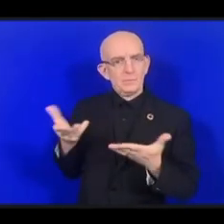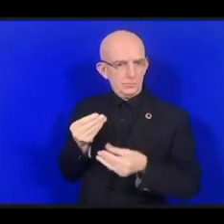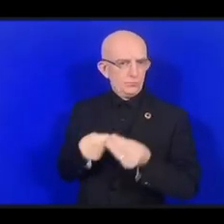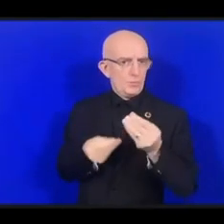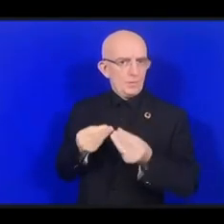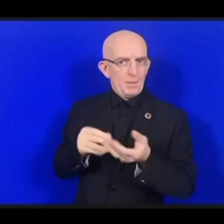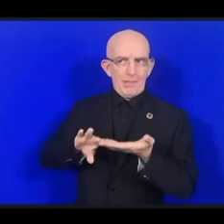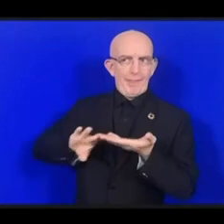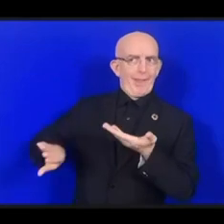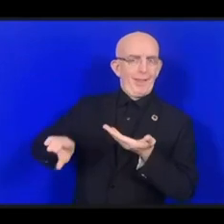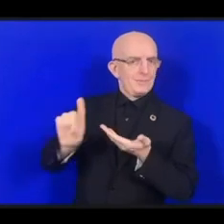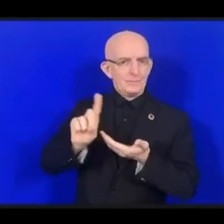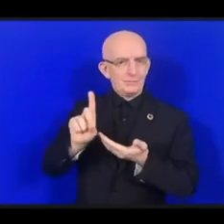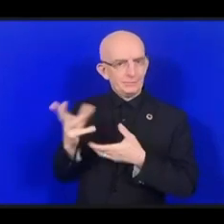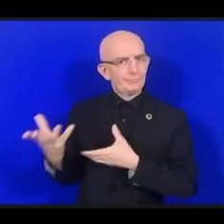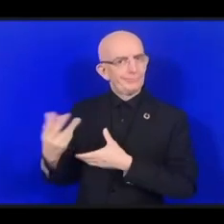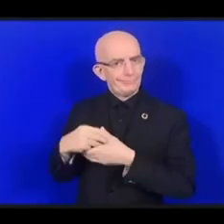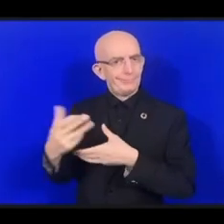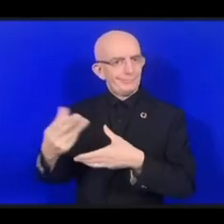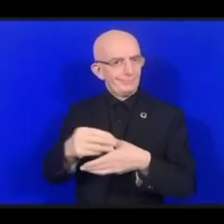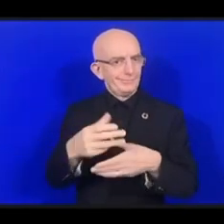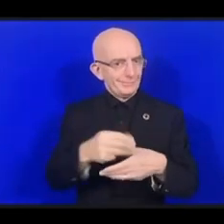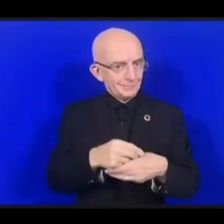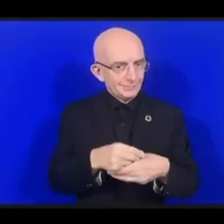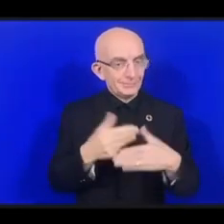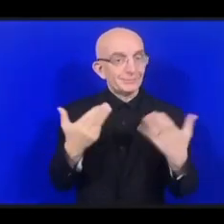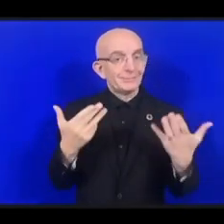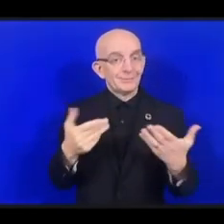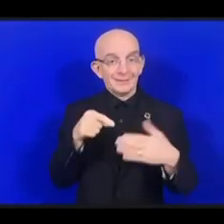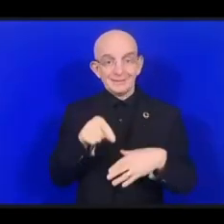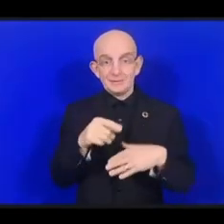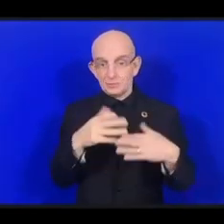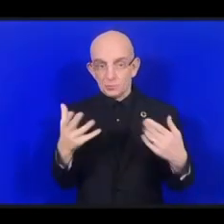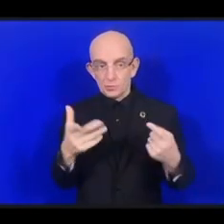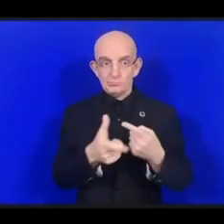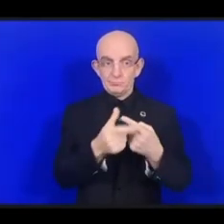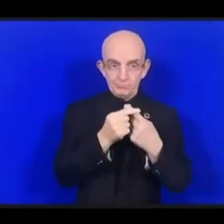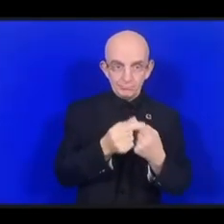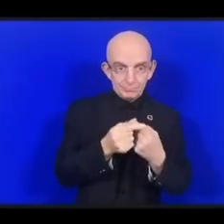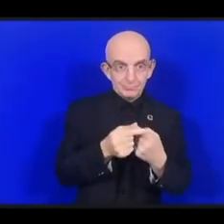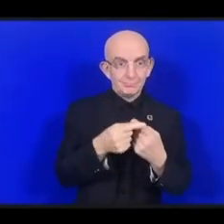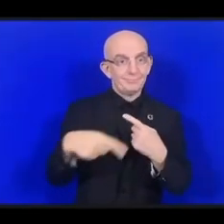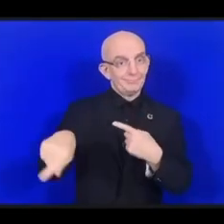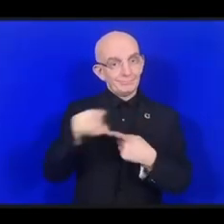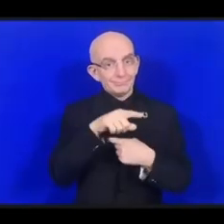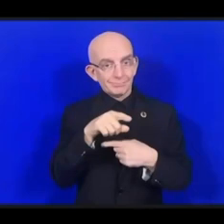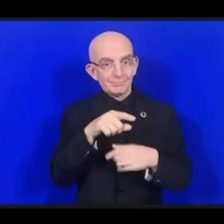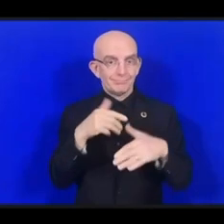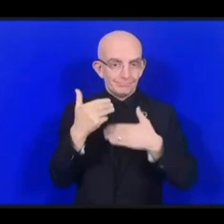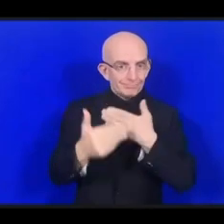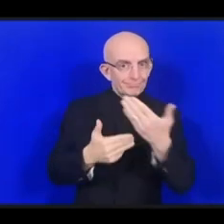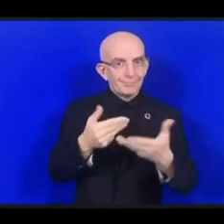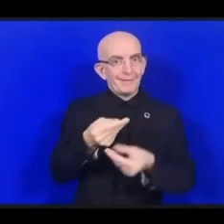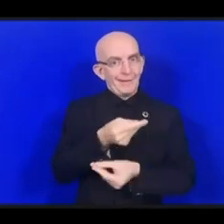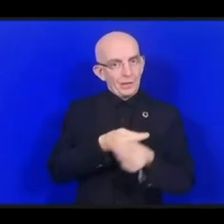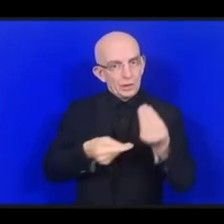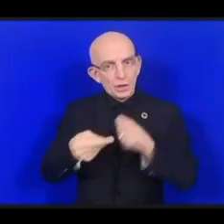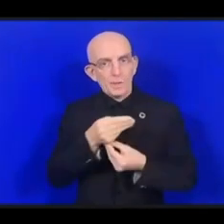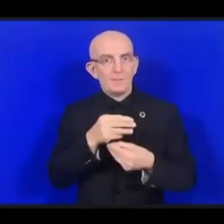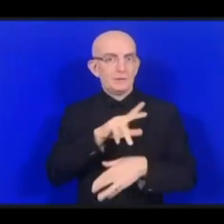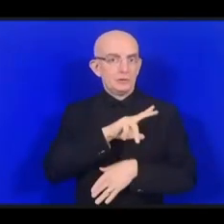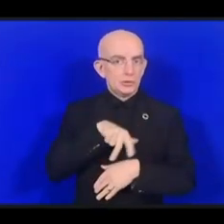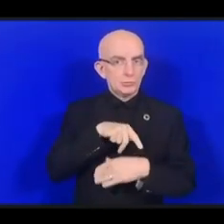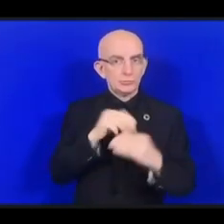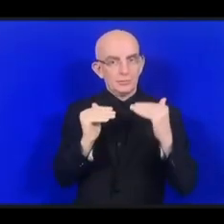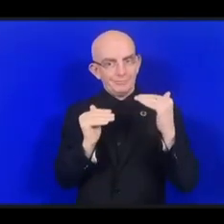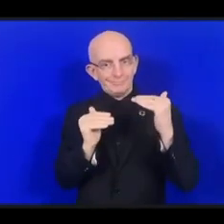经济社会不平等的一个层面。那作为年轻人呢，